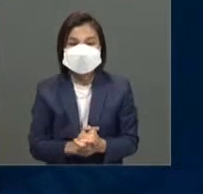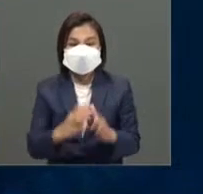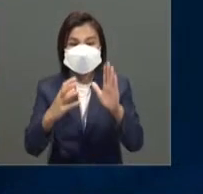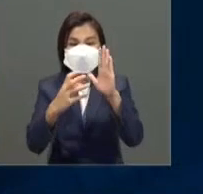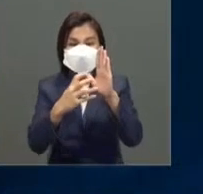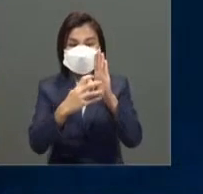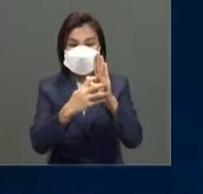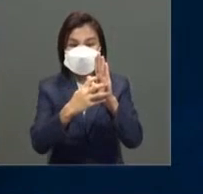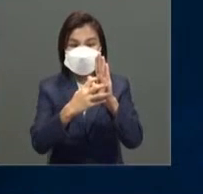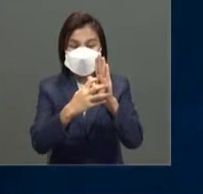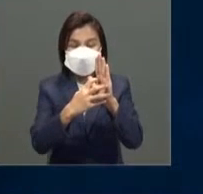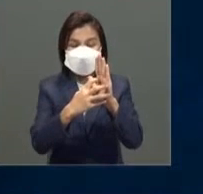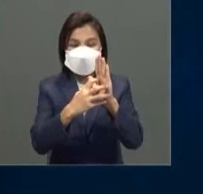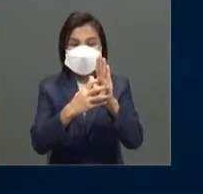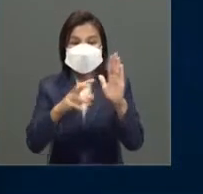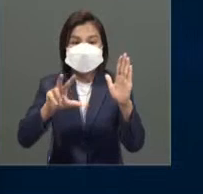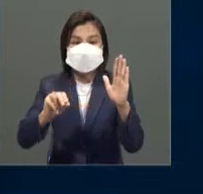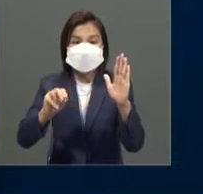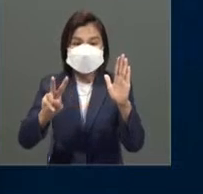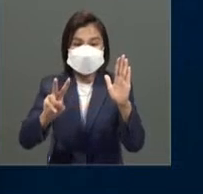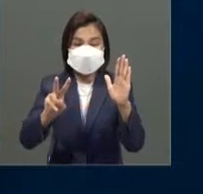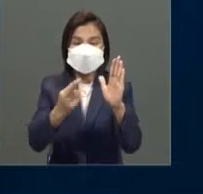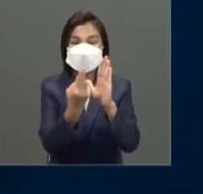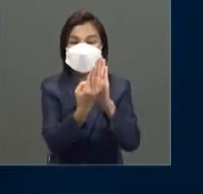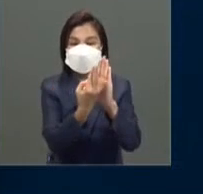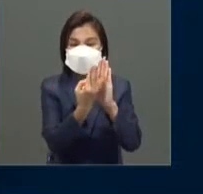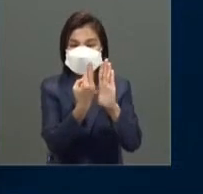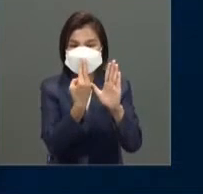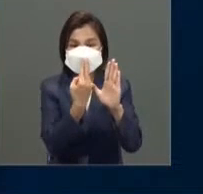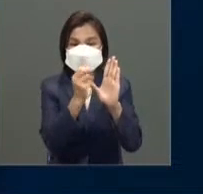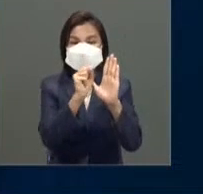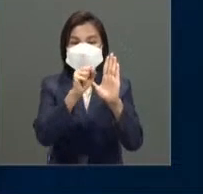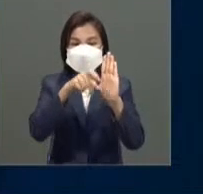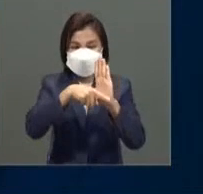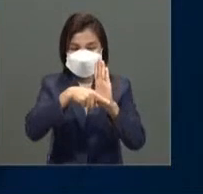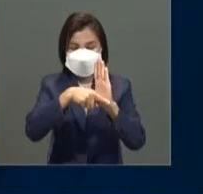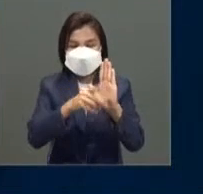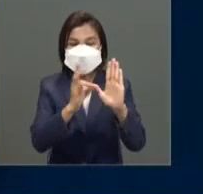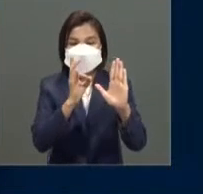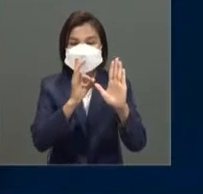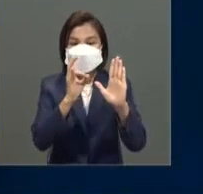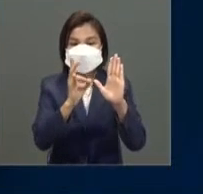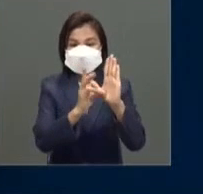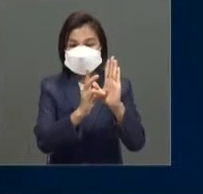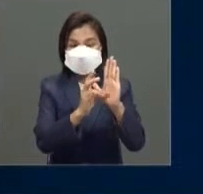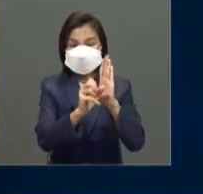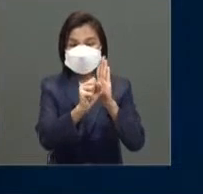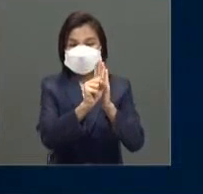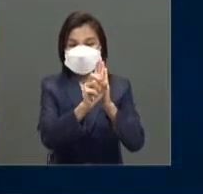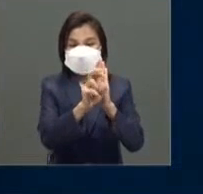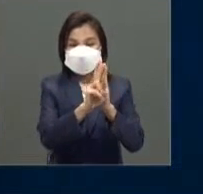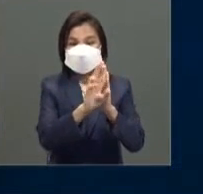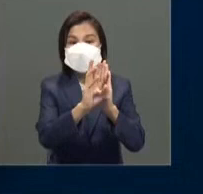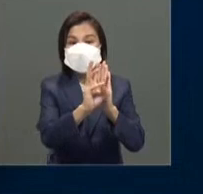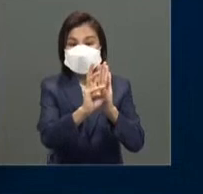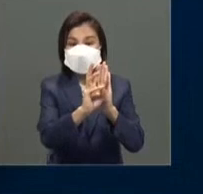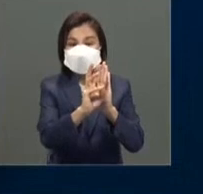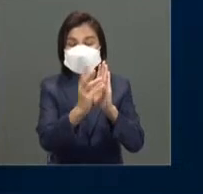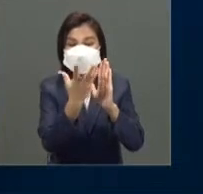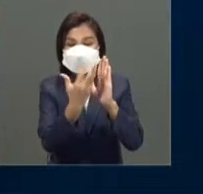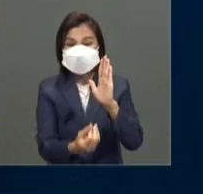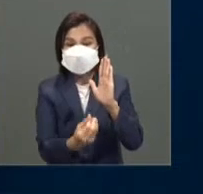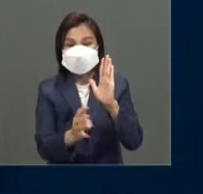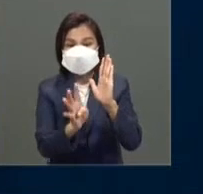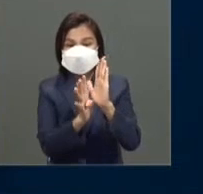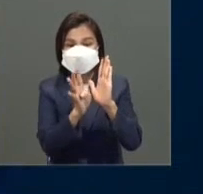กลางนะครับอยู่ที่32นะครับราชบุรีสุพรรณบุรีอย่างละ7นะครับแล้วก็สระบุรี6นะครับที่เหลือก็เป็นตัวเ